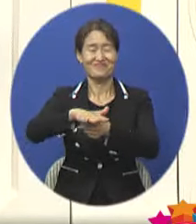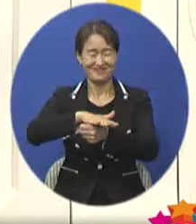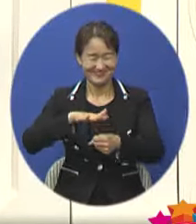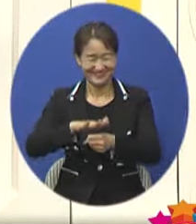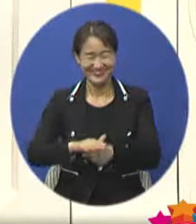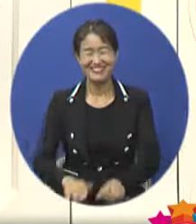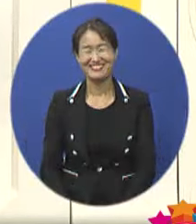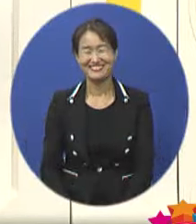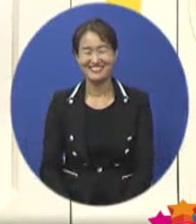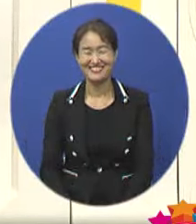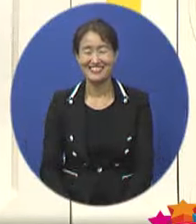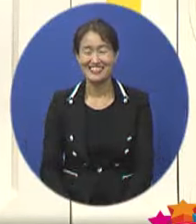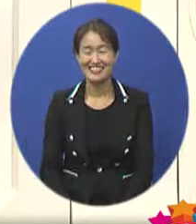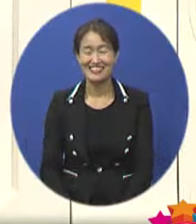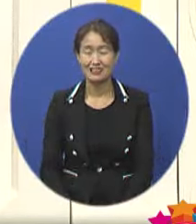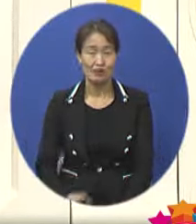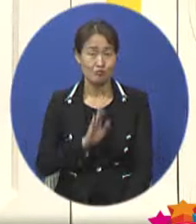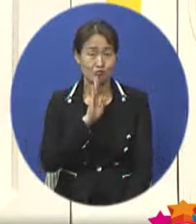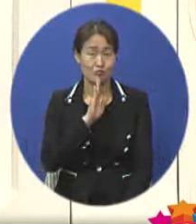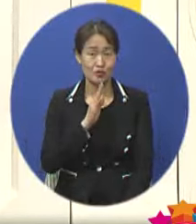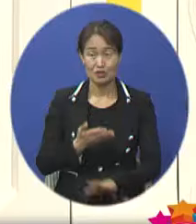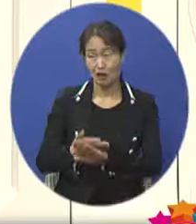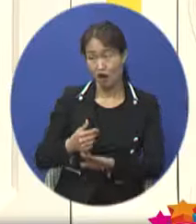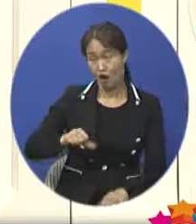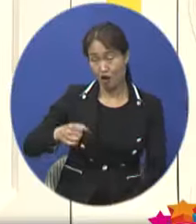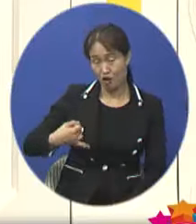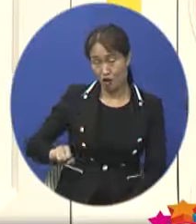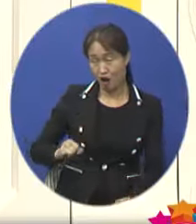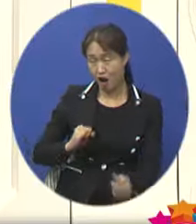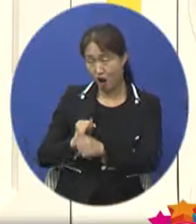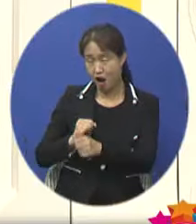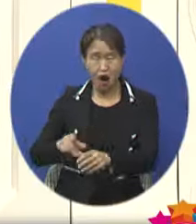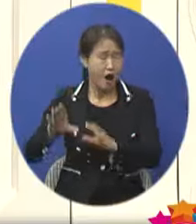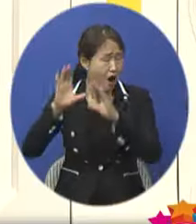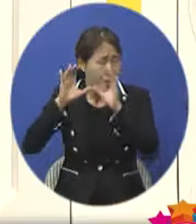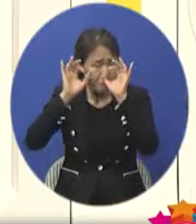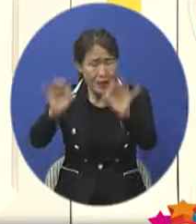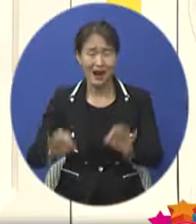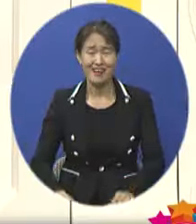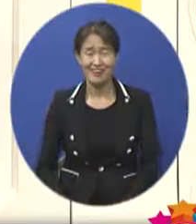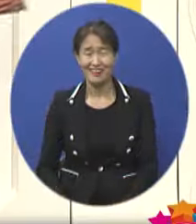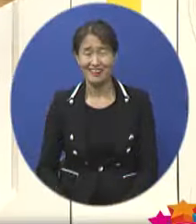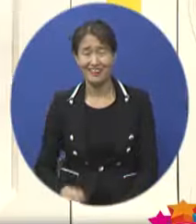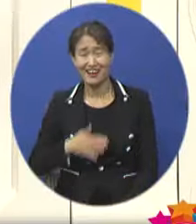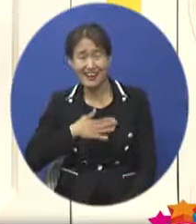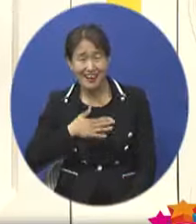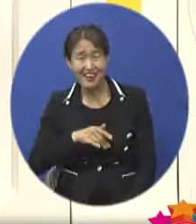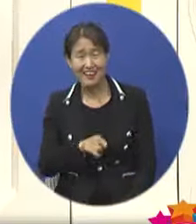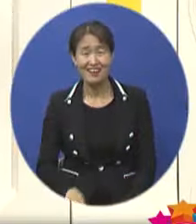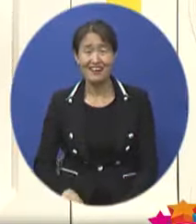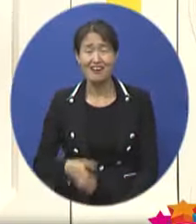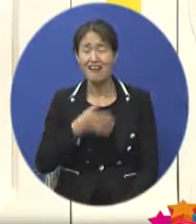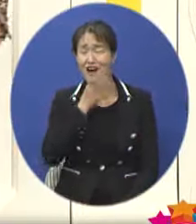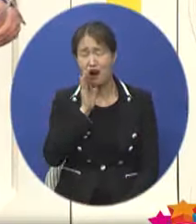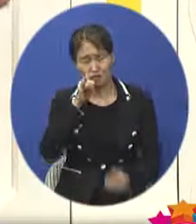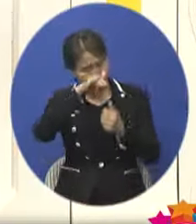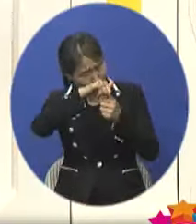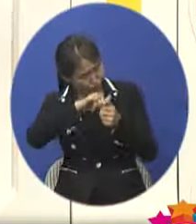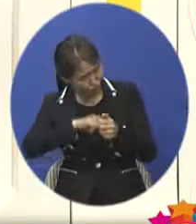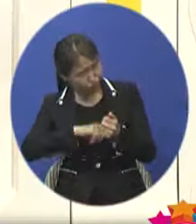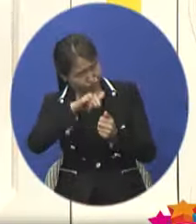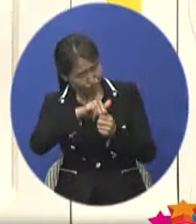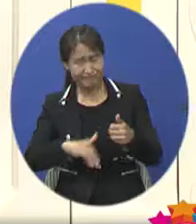사랑한다. 아이고. 다른 아드님, 따님, 며느리 사이들 들어보세요. 이 정도예요. 다 이렇게 어르신한테 공경하고